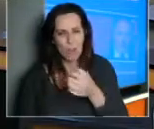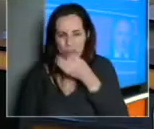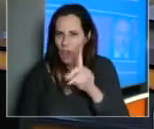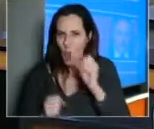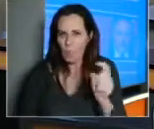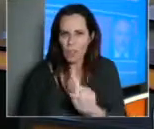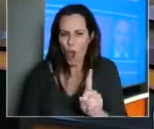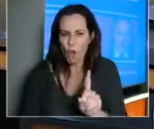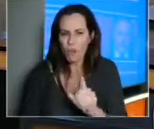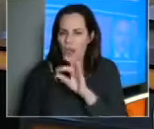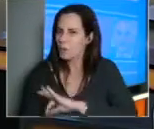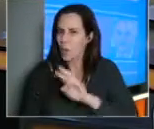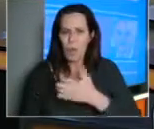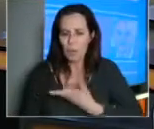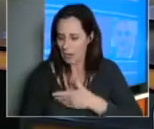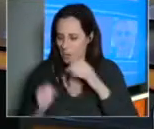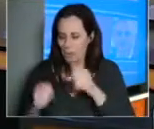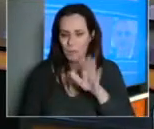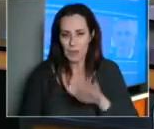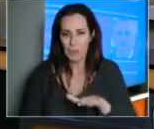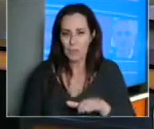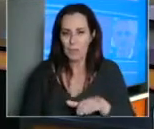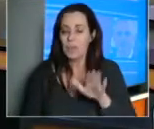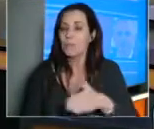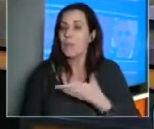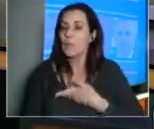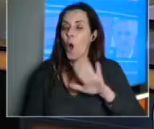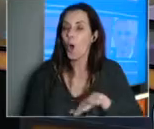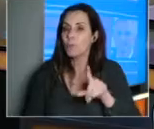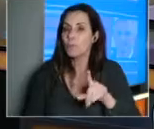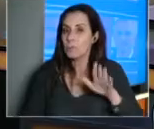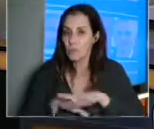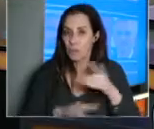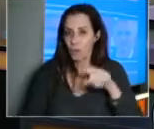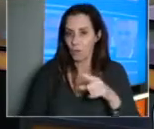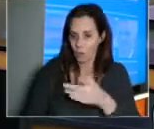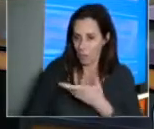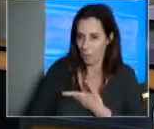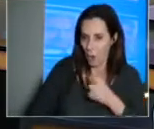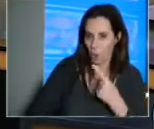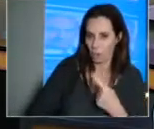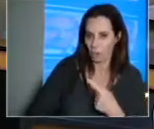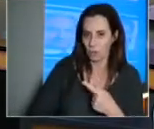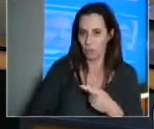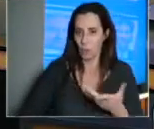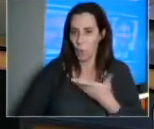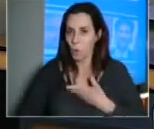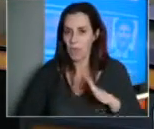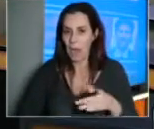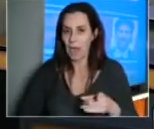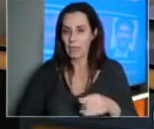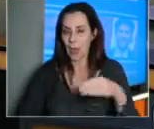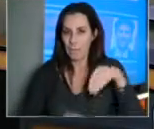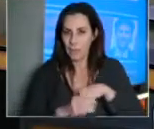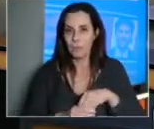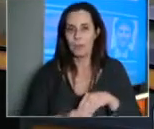הסיפור לא תיק הביטחון. ליברמן יכול לקבל גם את תיק הביטחון, ואפילו יותר מזה, גם לקבל עוד תיק בכיר נוסף. הוא יקבל תיק בכיר נוסף. הוא רצה אולי את תיק